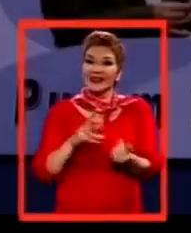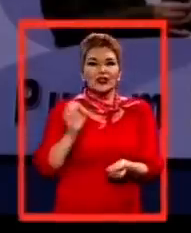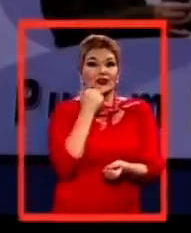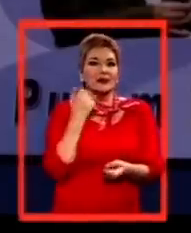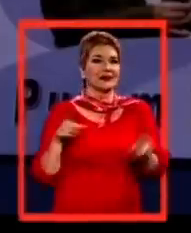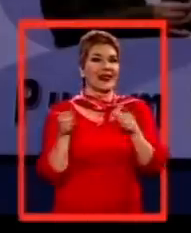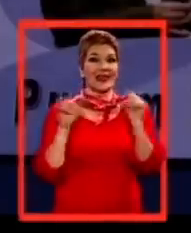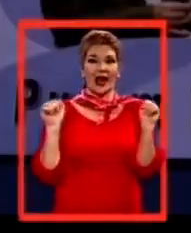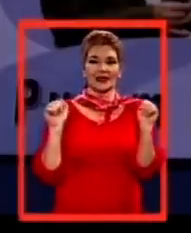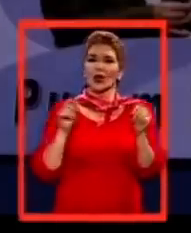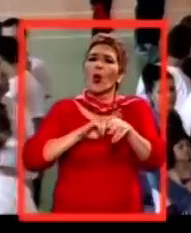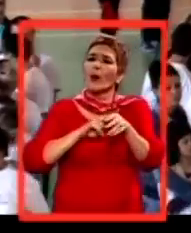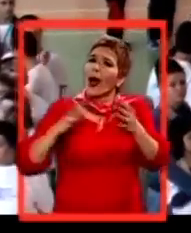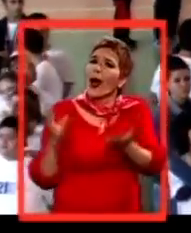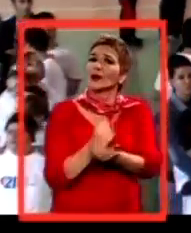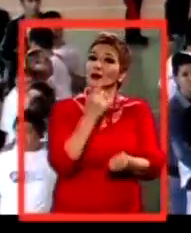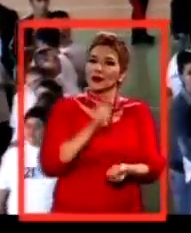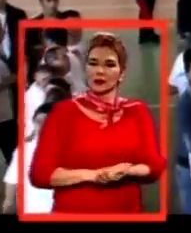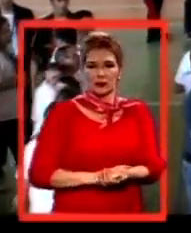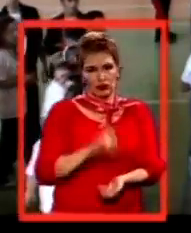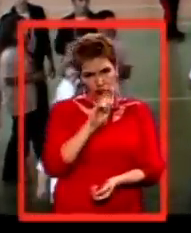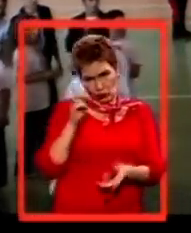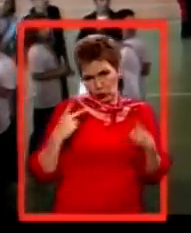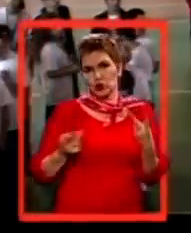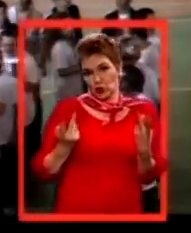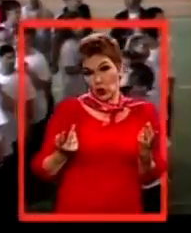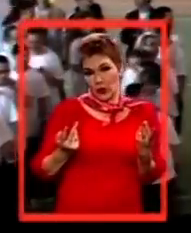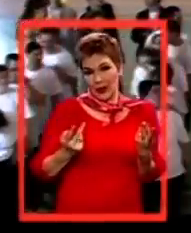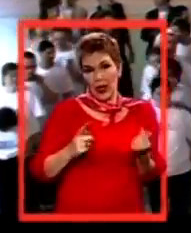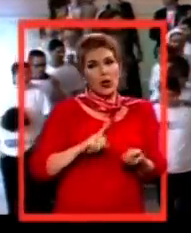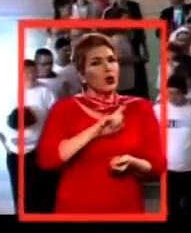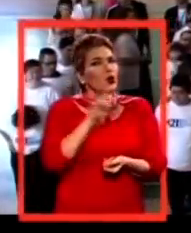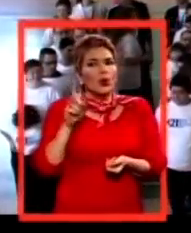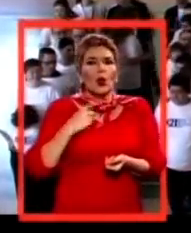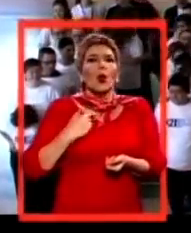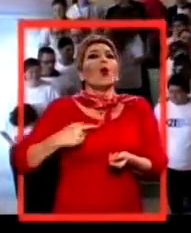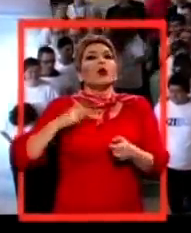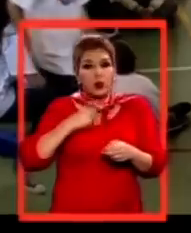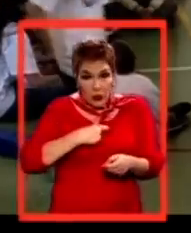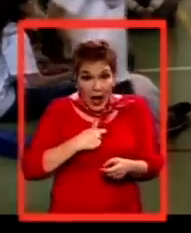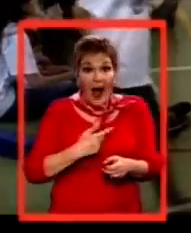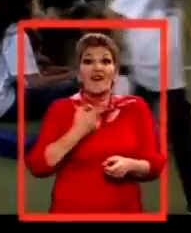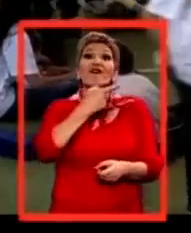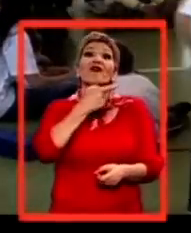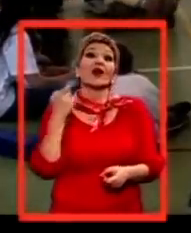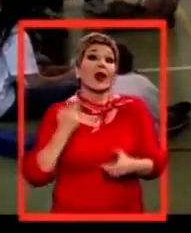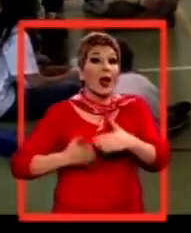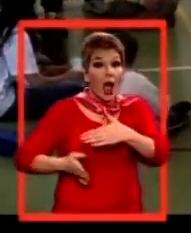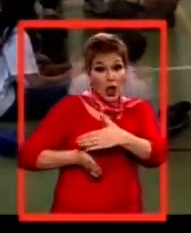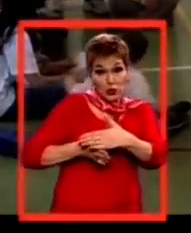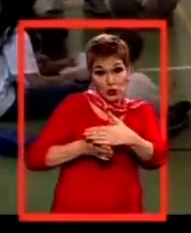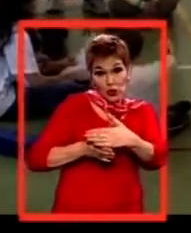petrecere. Cum ați reușit? N-a fost ușor. N-am fi reușit fără